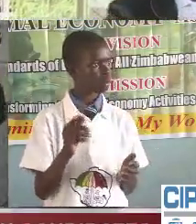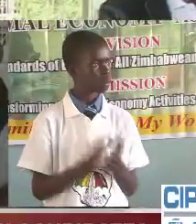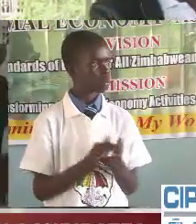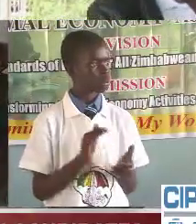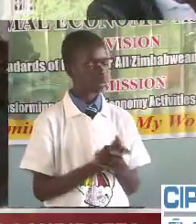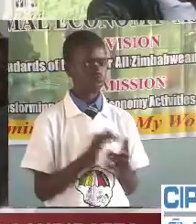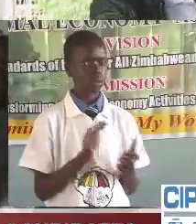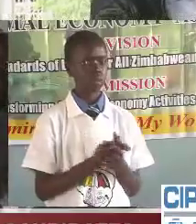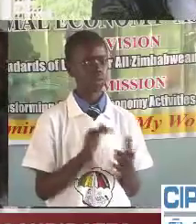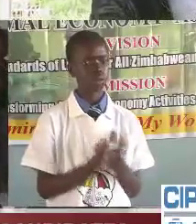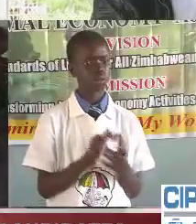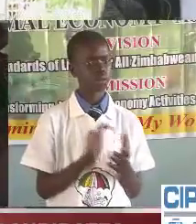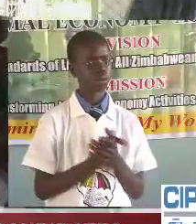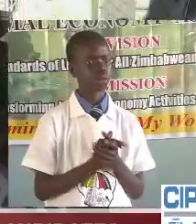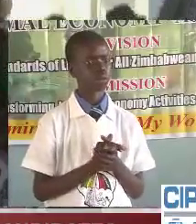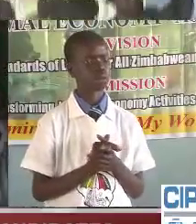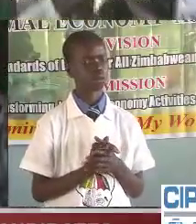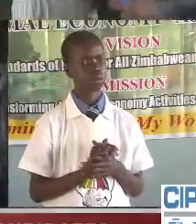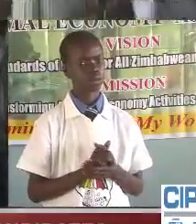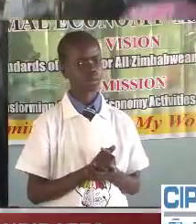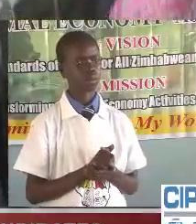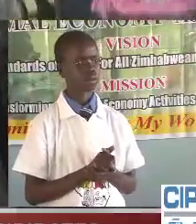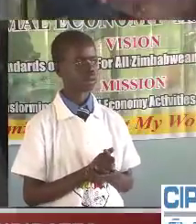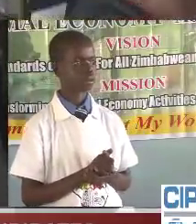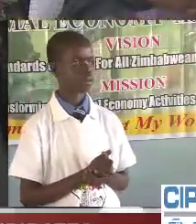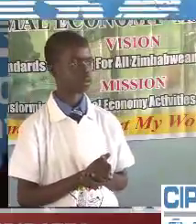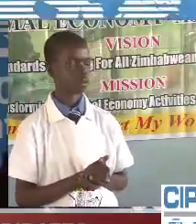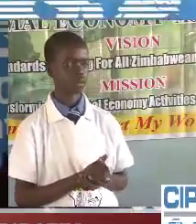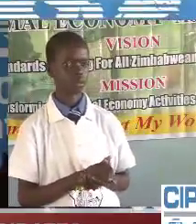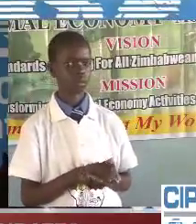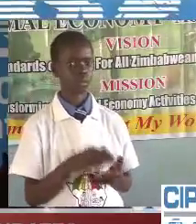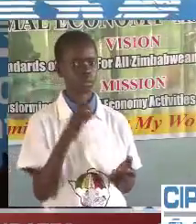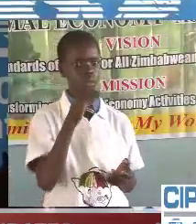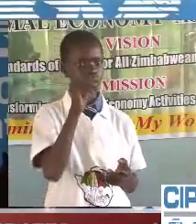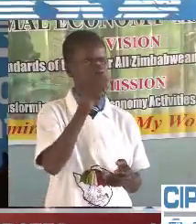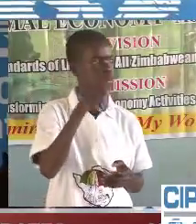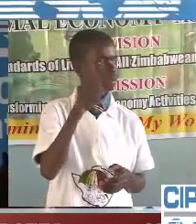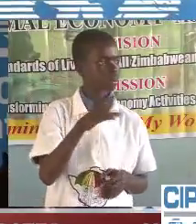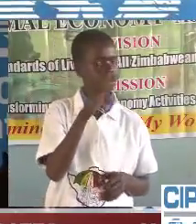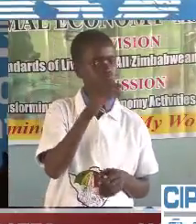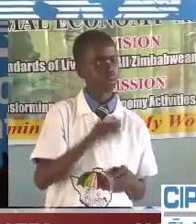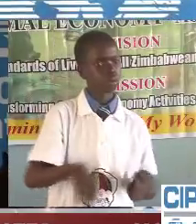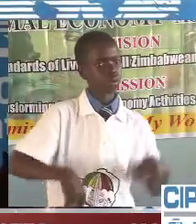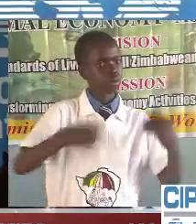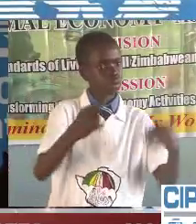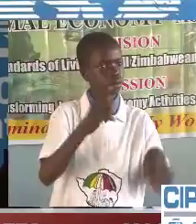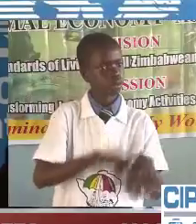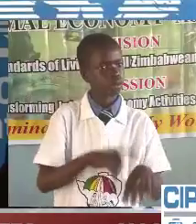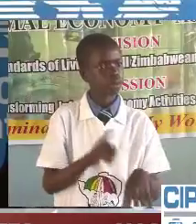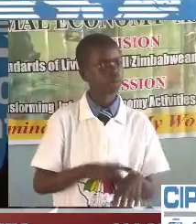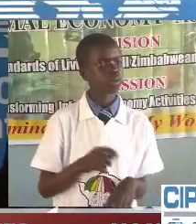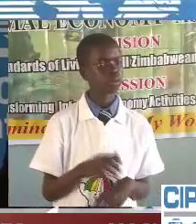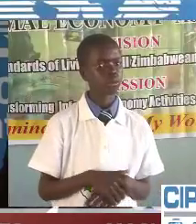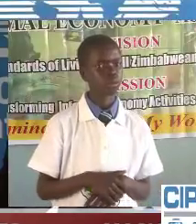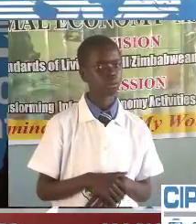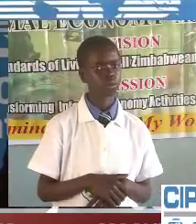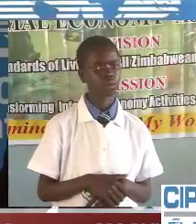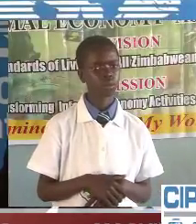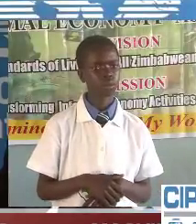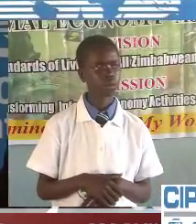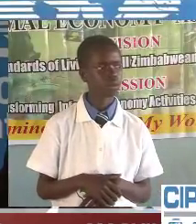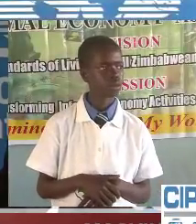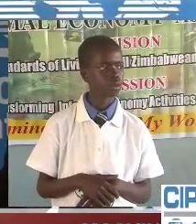Right, zvichireva izvo kuti imi mati tovapa mukana asi